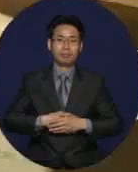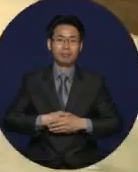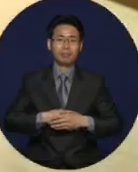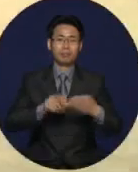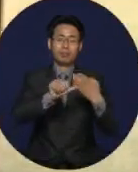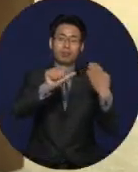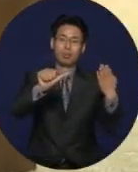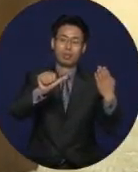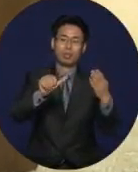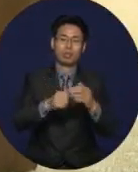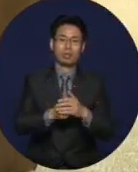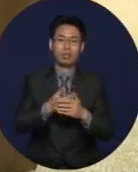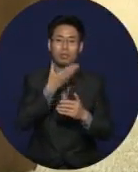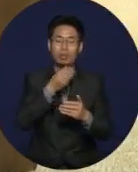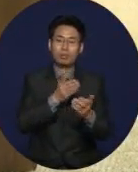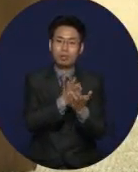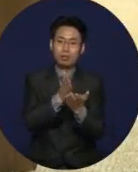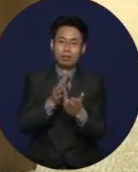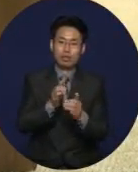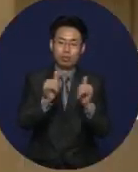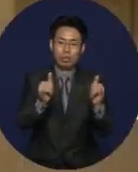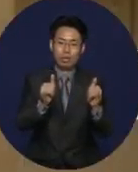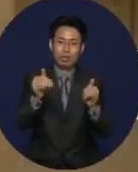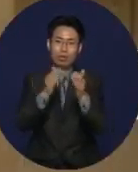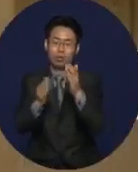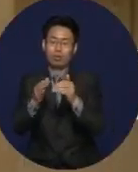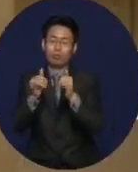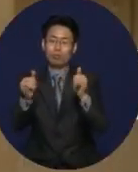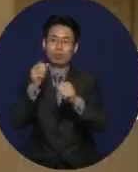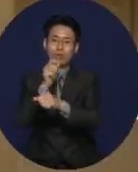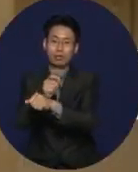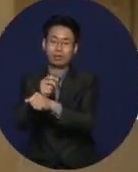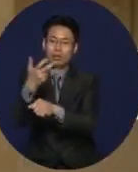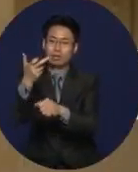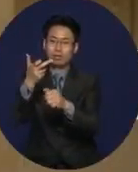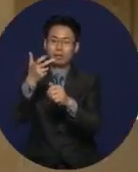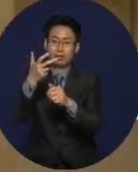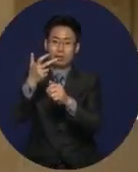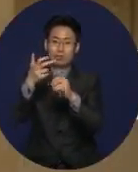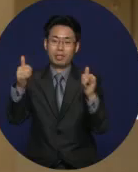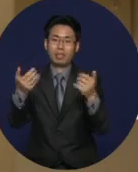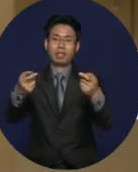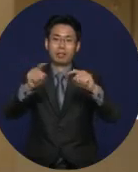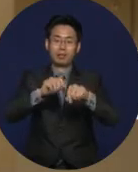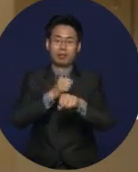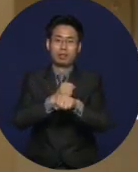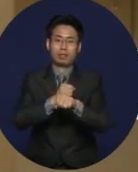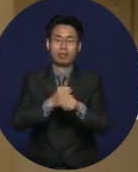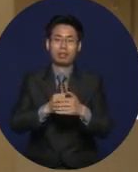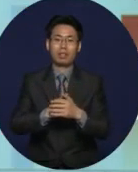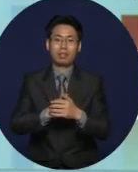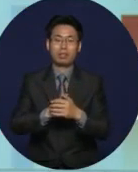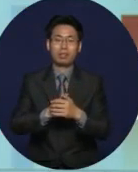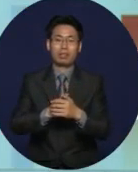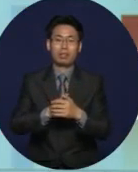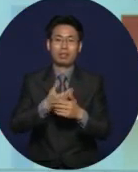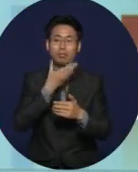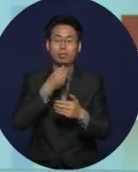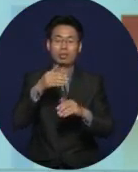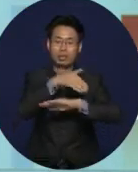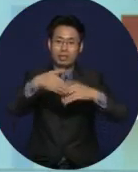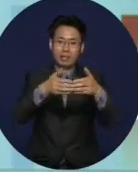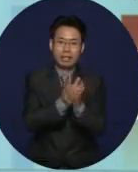포항시는 5일 시청에서 복지 분야별 민간 전문가와 공무원 등 70여 명이 참석한 가운데 포항시 복지 시책